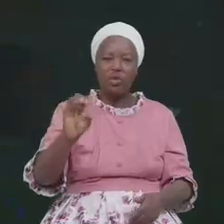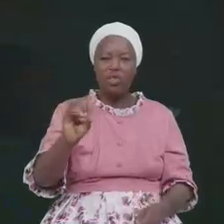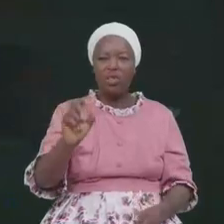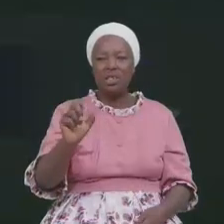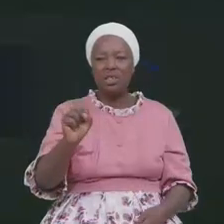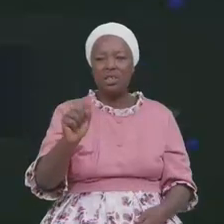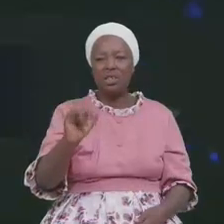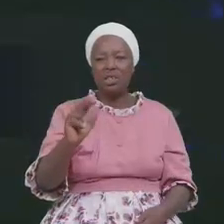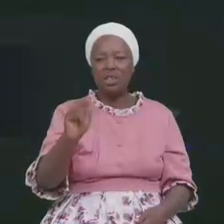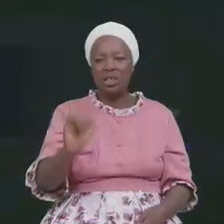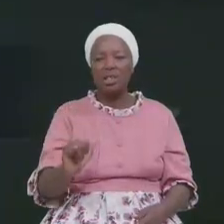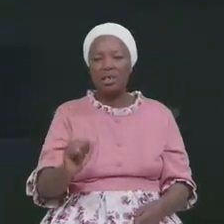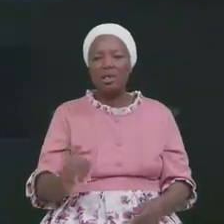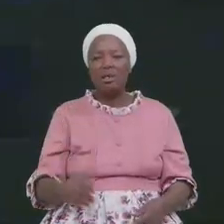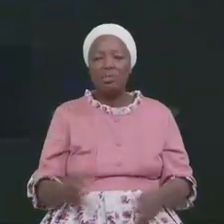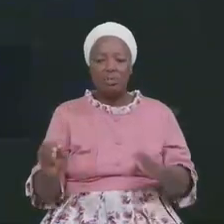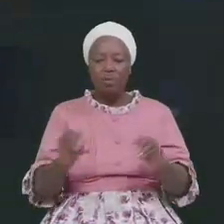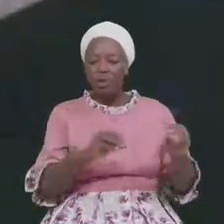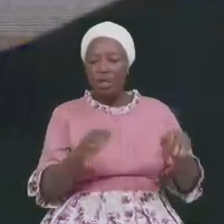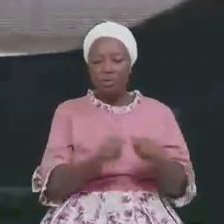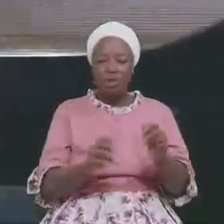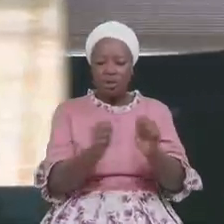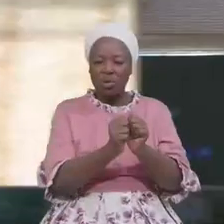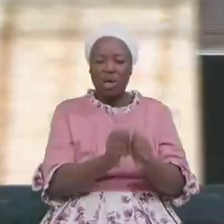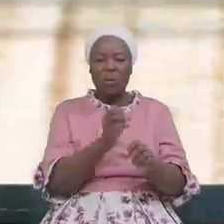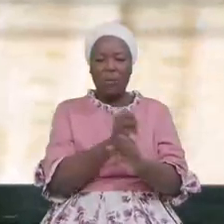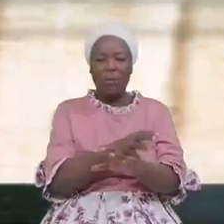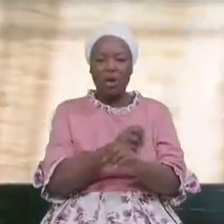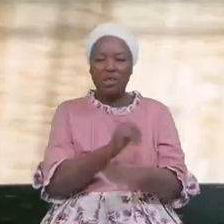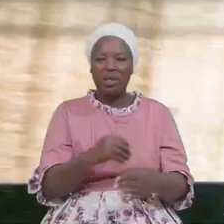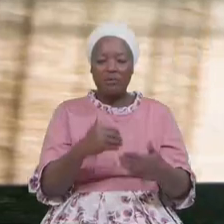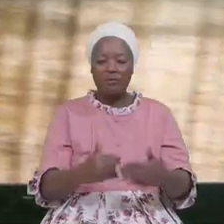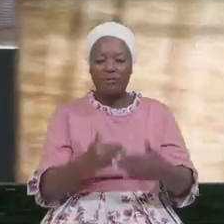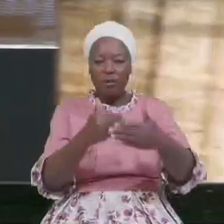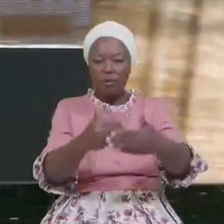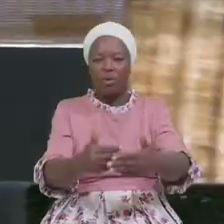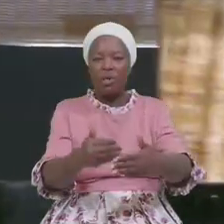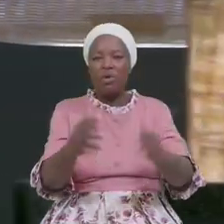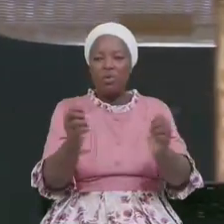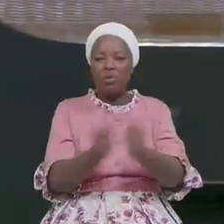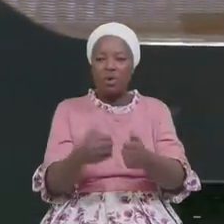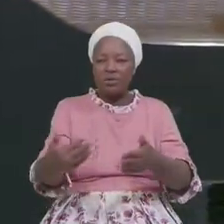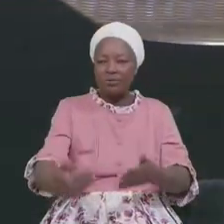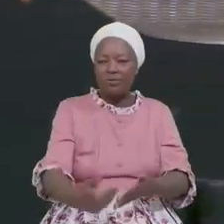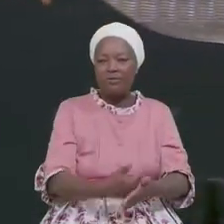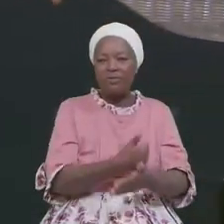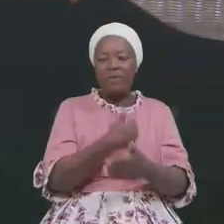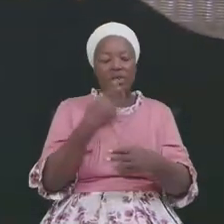En mettant tout ensemble, nous avons alors la marche en avant avec une vision